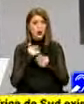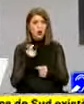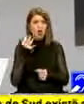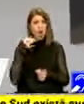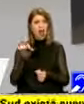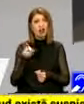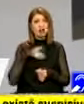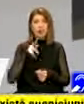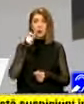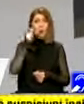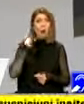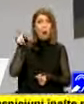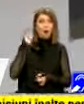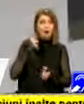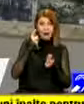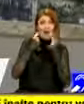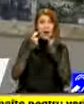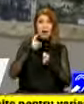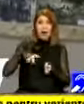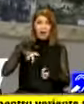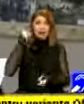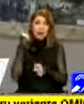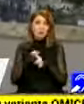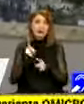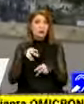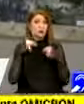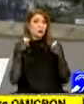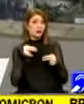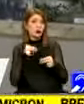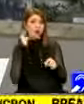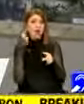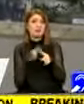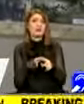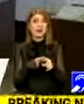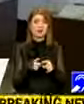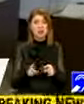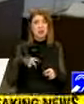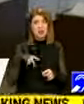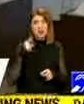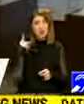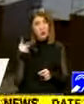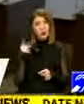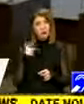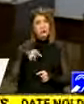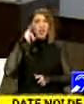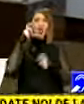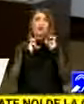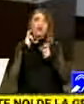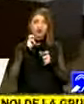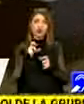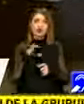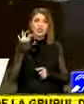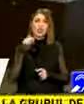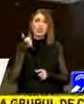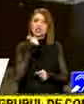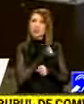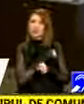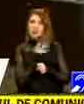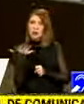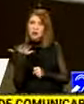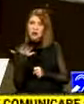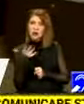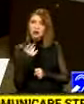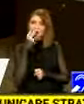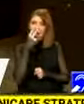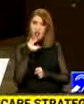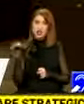să ai un om care a trecut și știe exact, îți poate spune exact trăirile lui. Fotografiile, 56 la număr, îi surprind